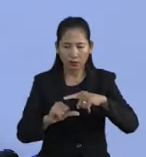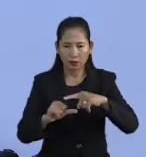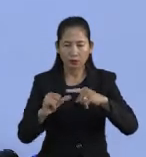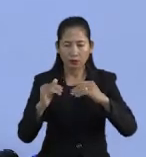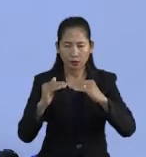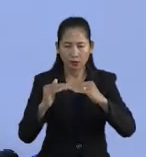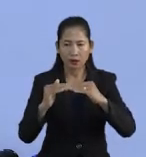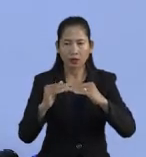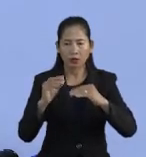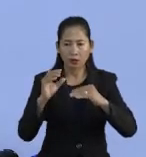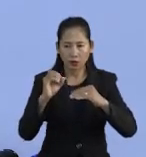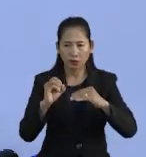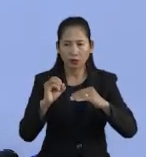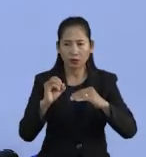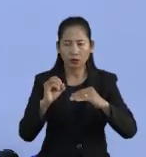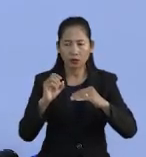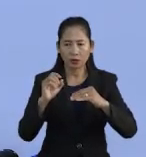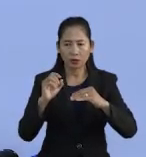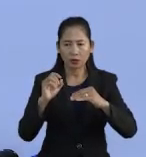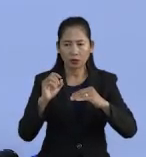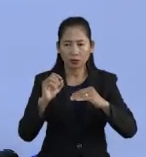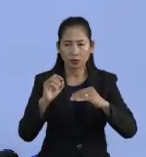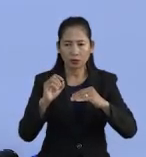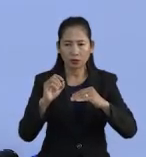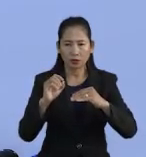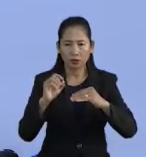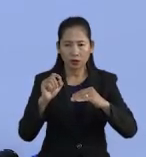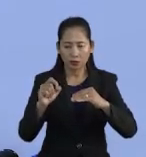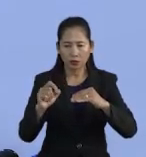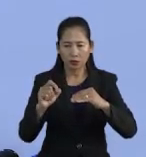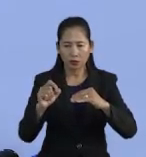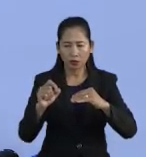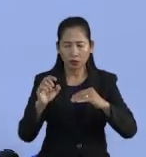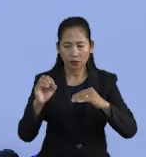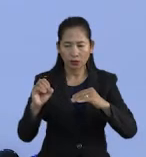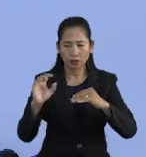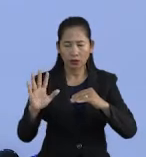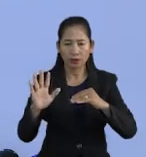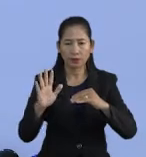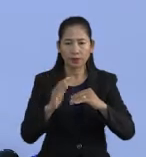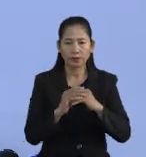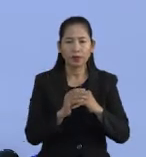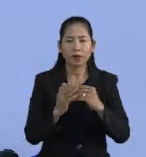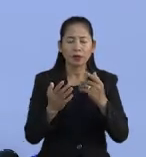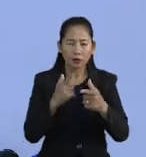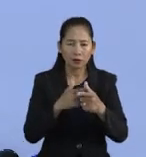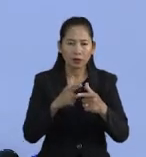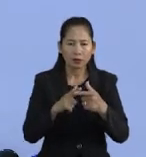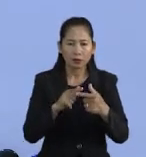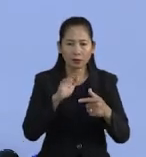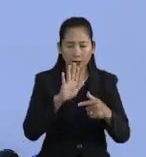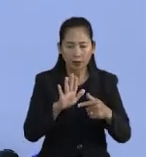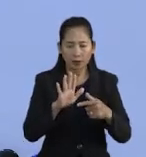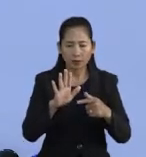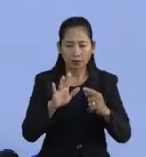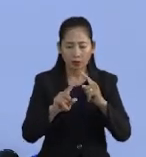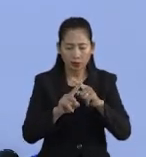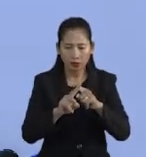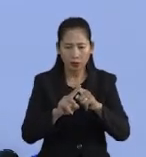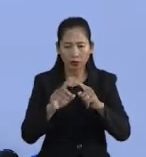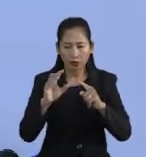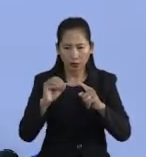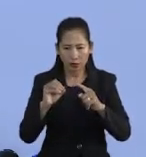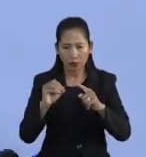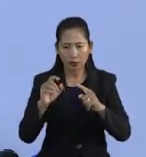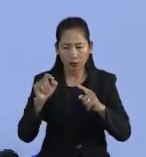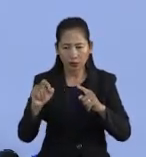và smile sôn và chơi sôn pram rứ pram côn đường